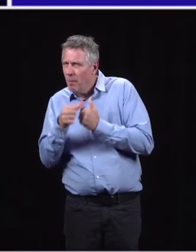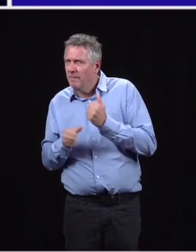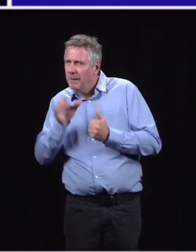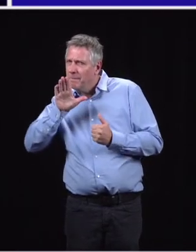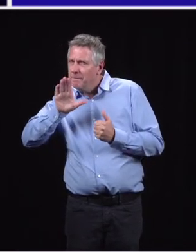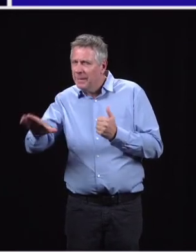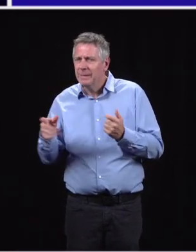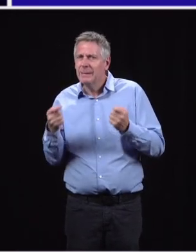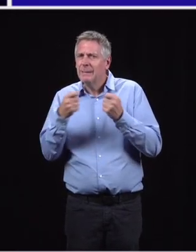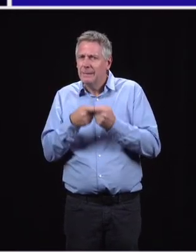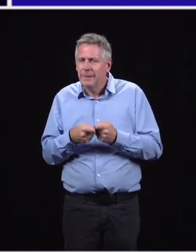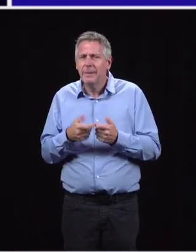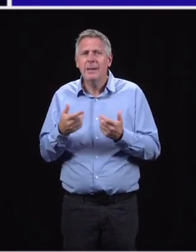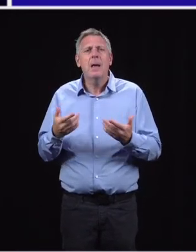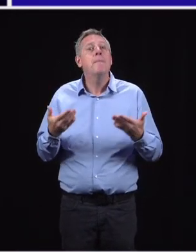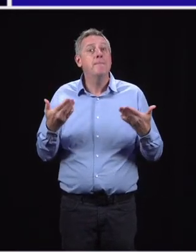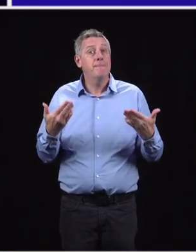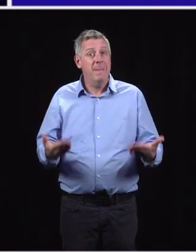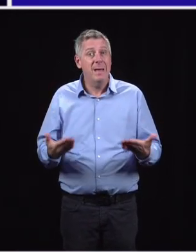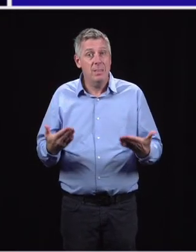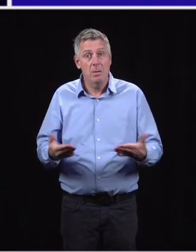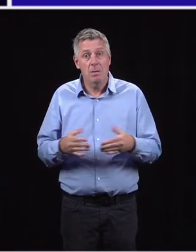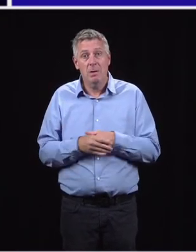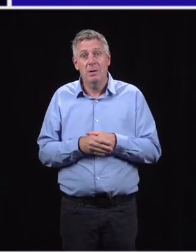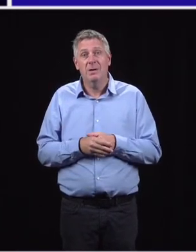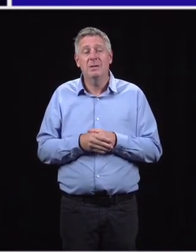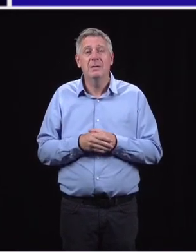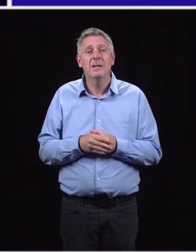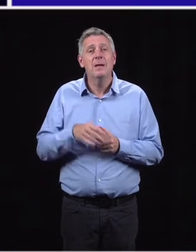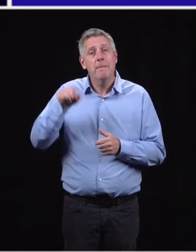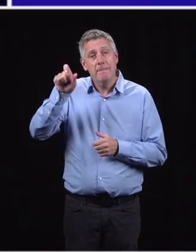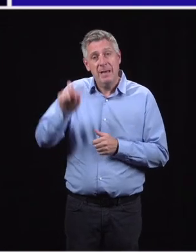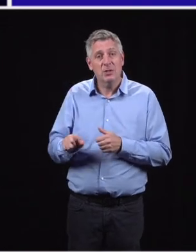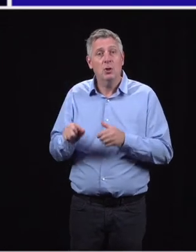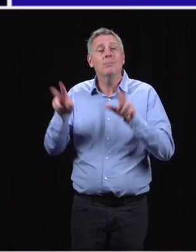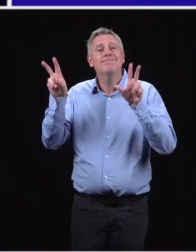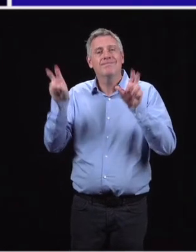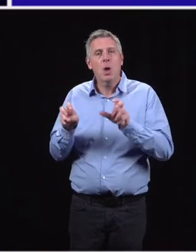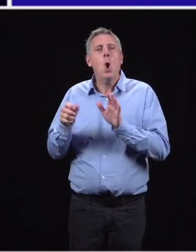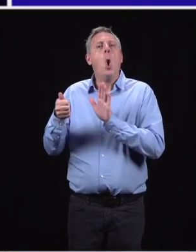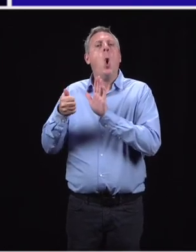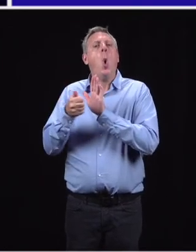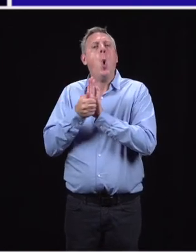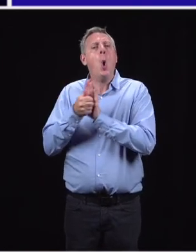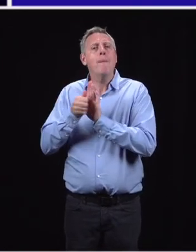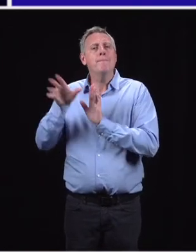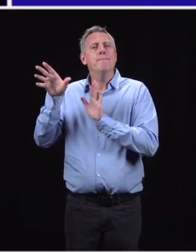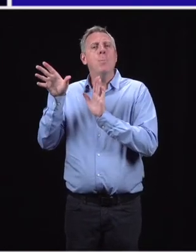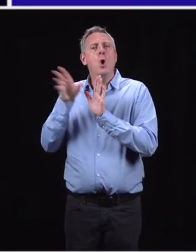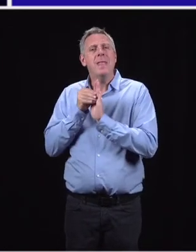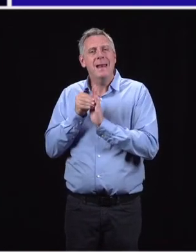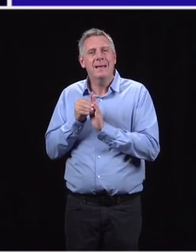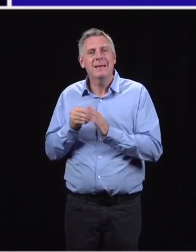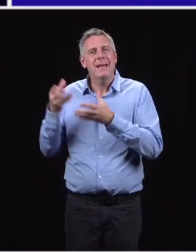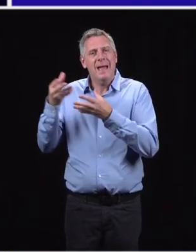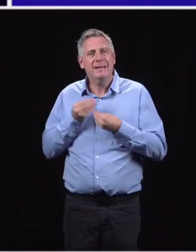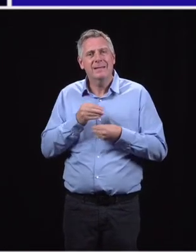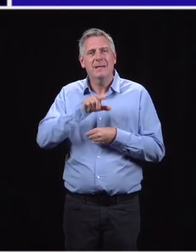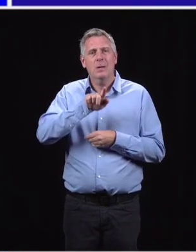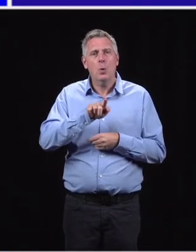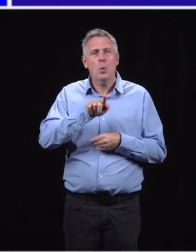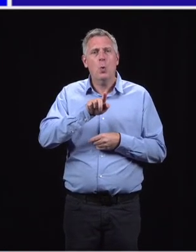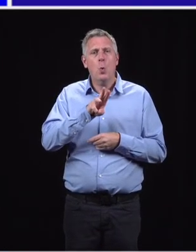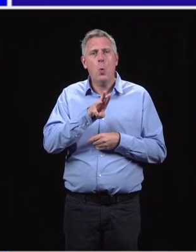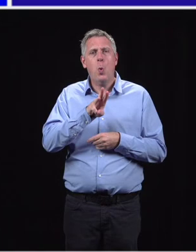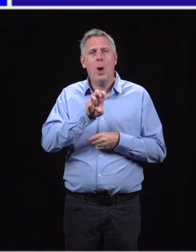on va commencer par faire rentrer notre rôle modèle dans le game je vous demande d'accueillir Gwendoline garant